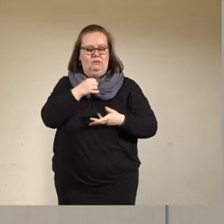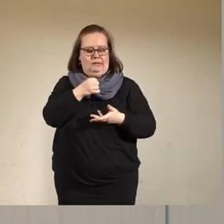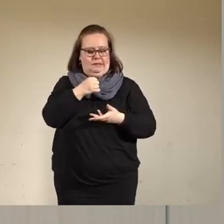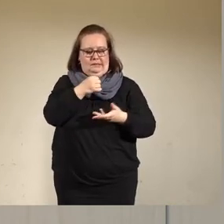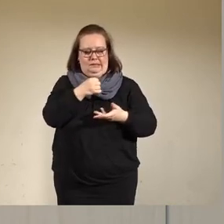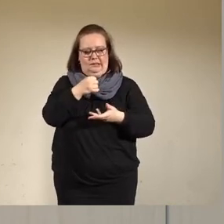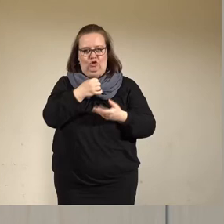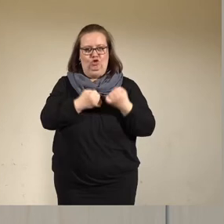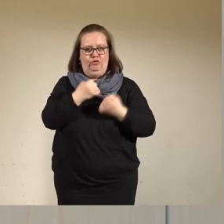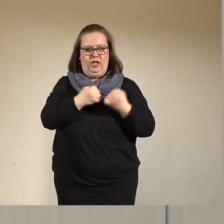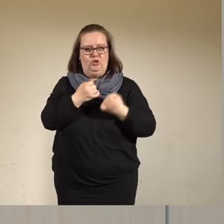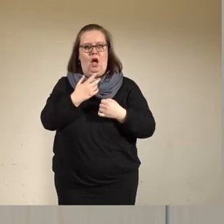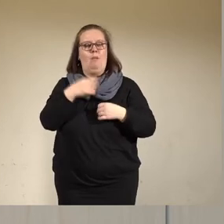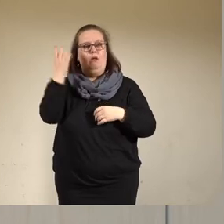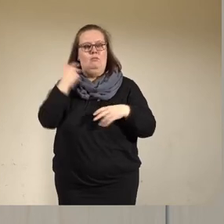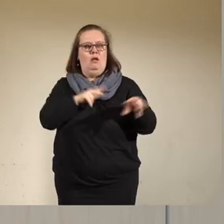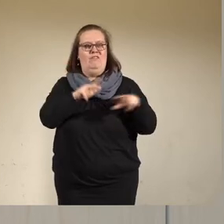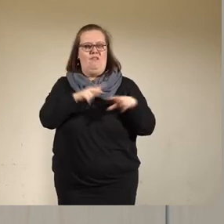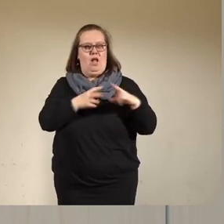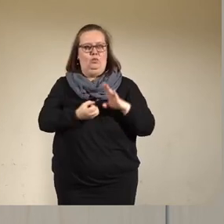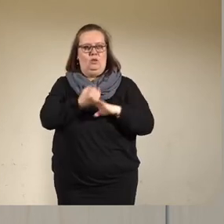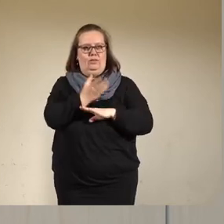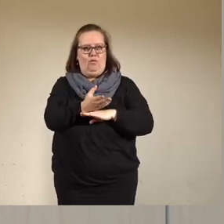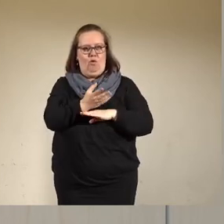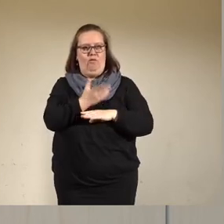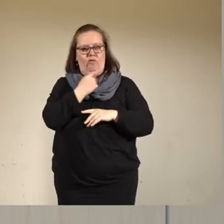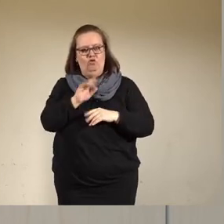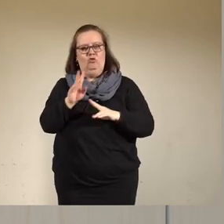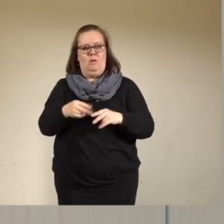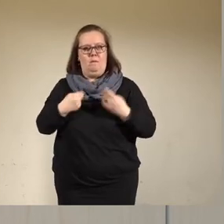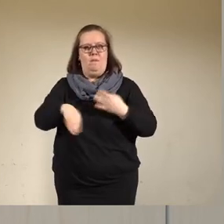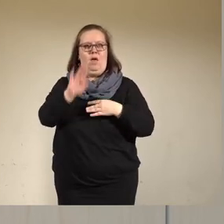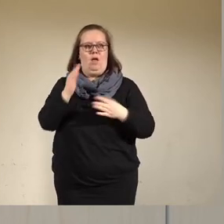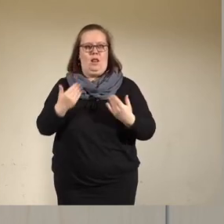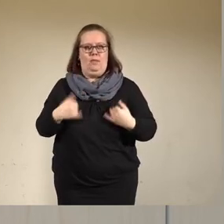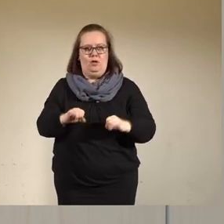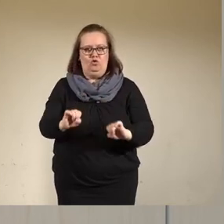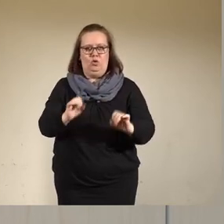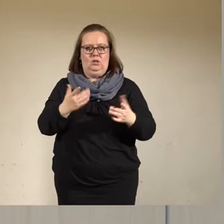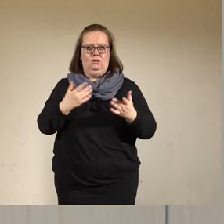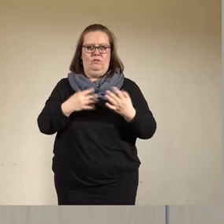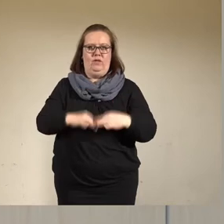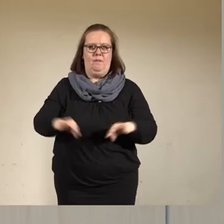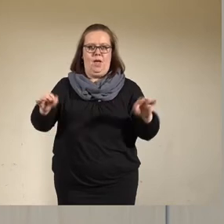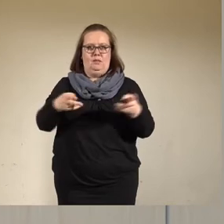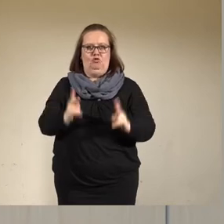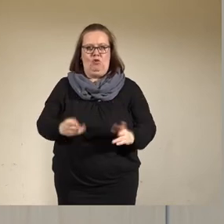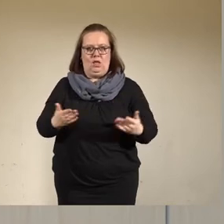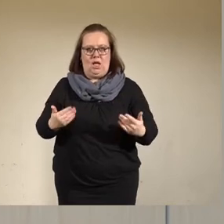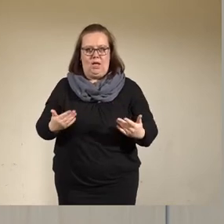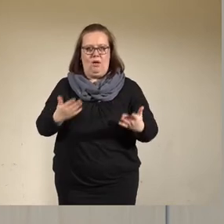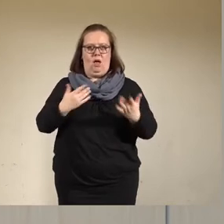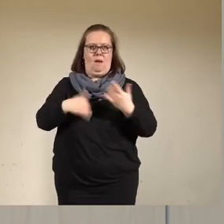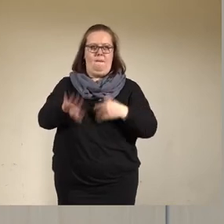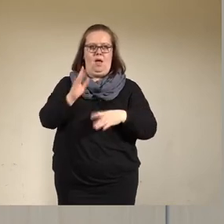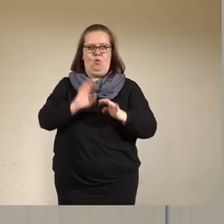um gegenüber dem Verwaltungsentwurf ein deutliches Zeichen für mehr Klimaschutz, für ein besseres Stadtklima, für mehr